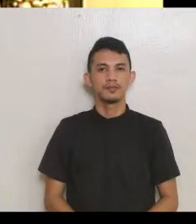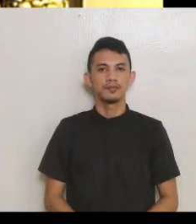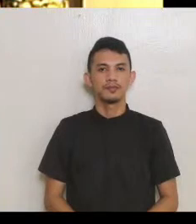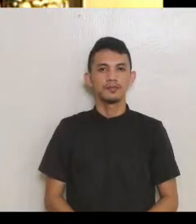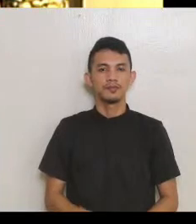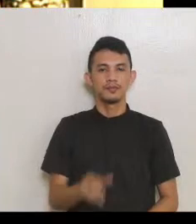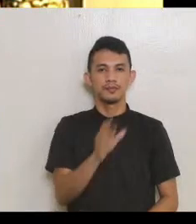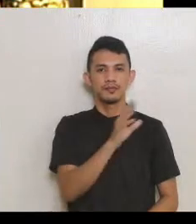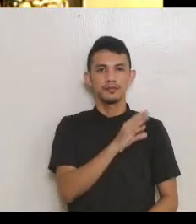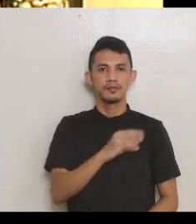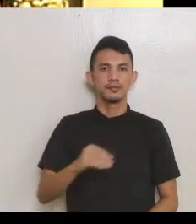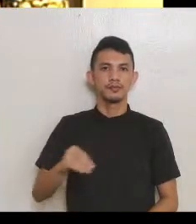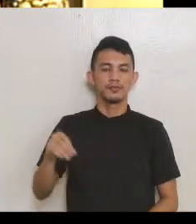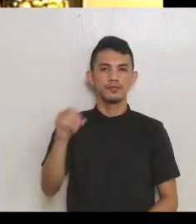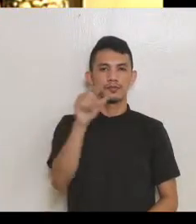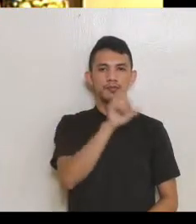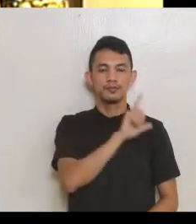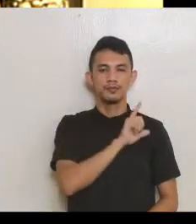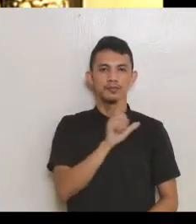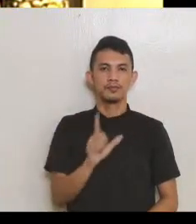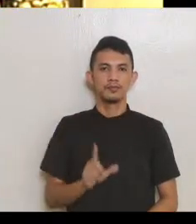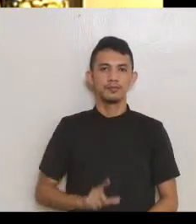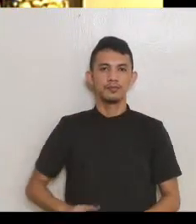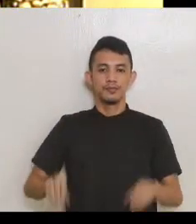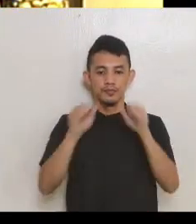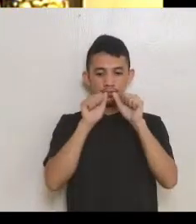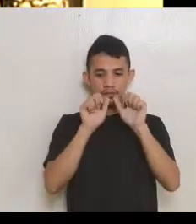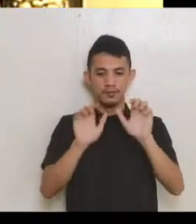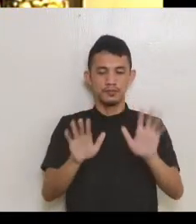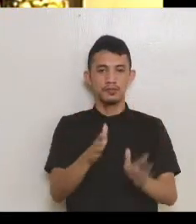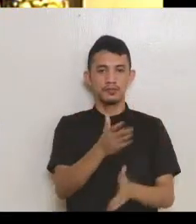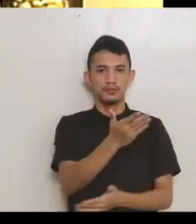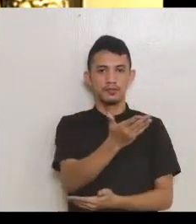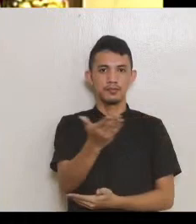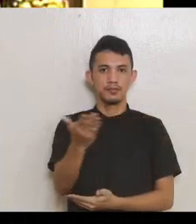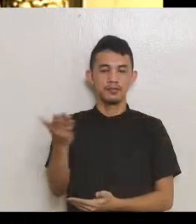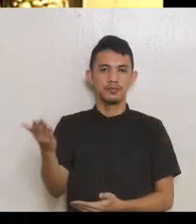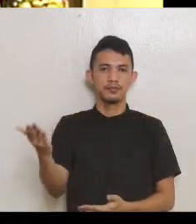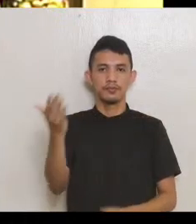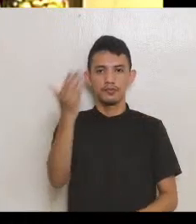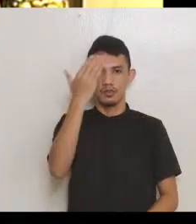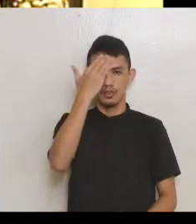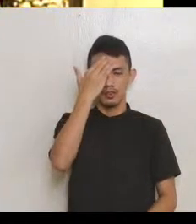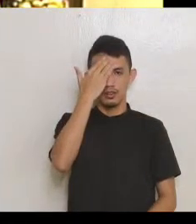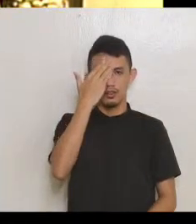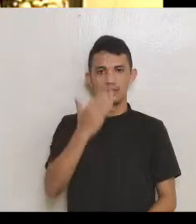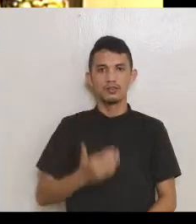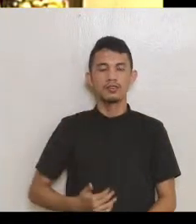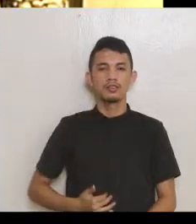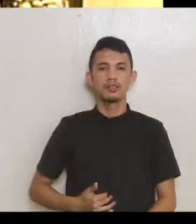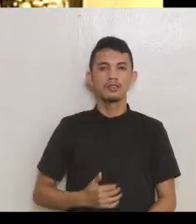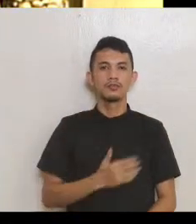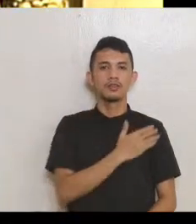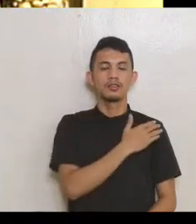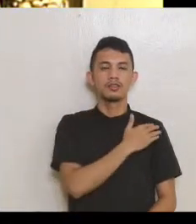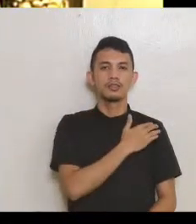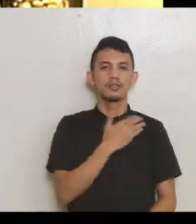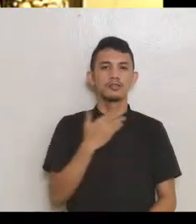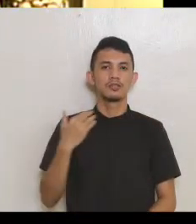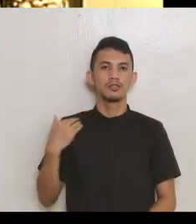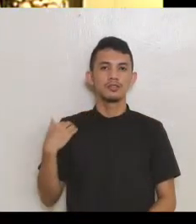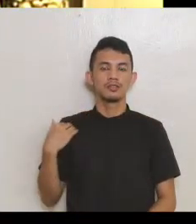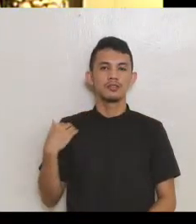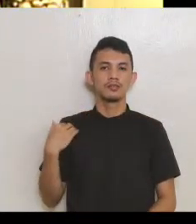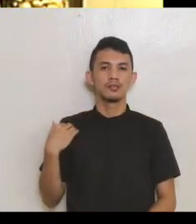og manalangin kaninyong makagagahom nga Dios, ang Amahan, ang Anak ug ang